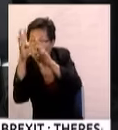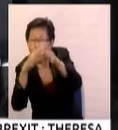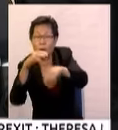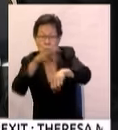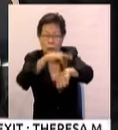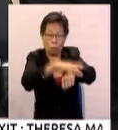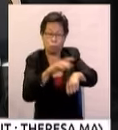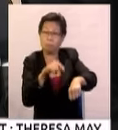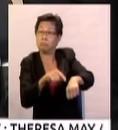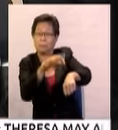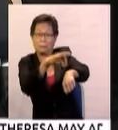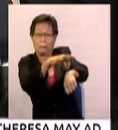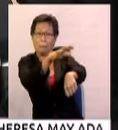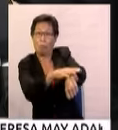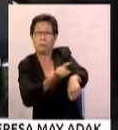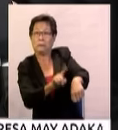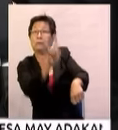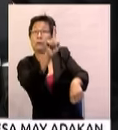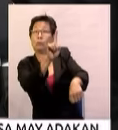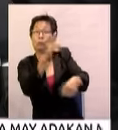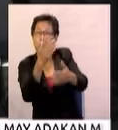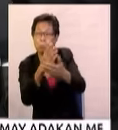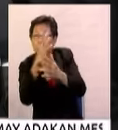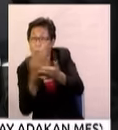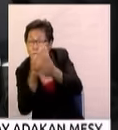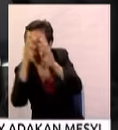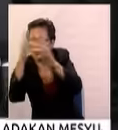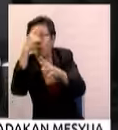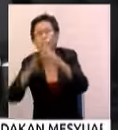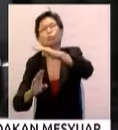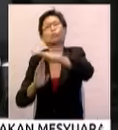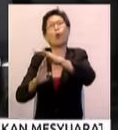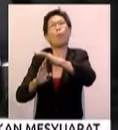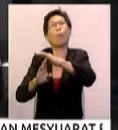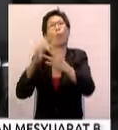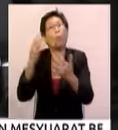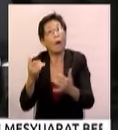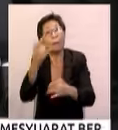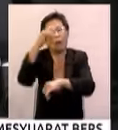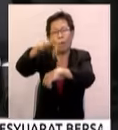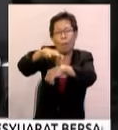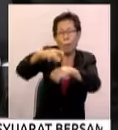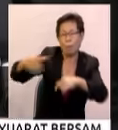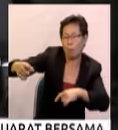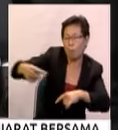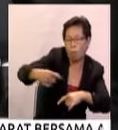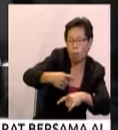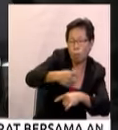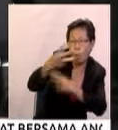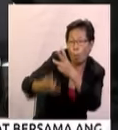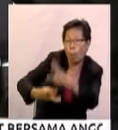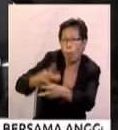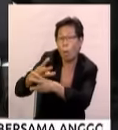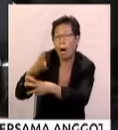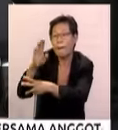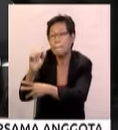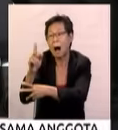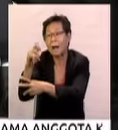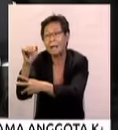innovation ya, dalam menangani peningkatan kes denggi di mana bakteria wolbachia ini di